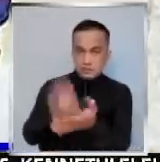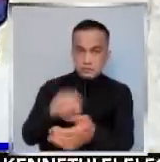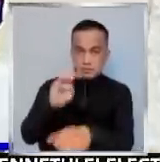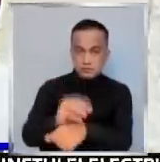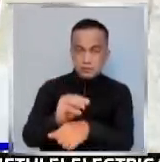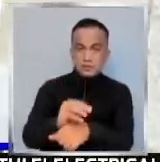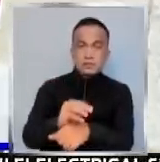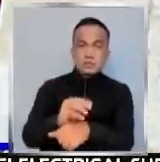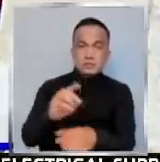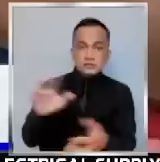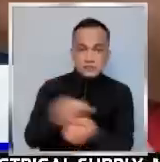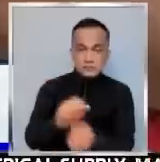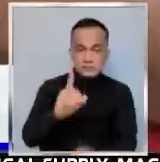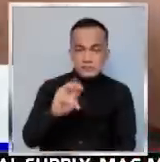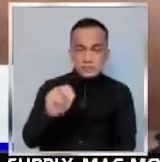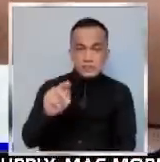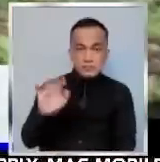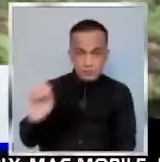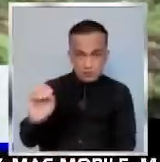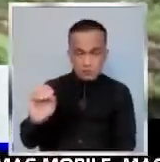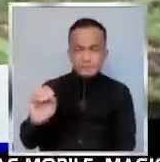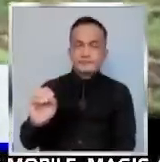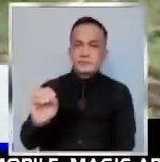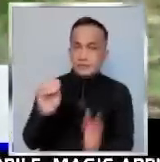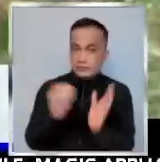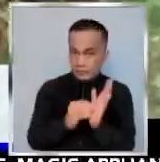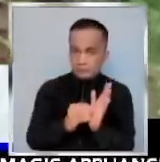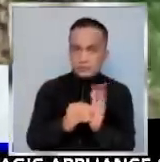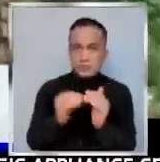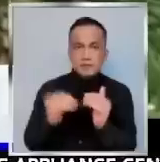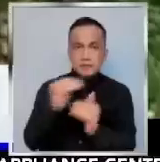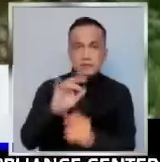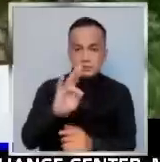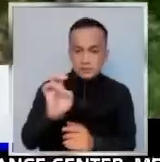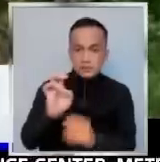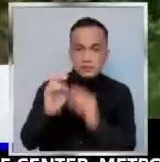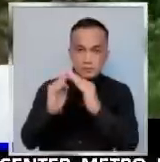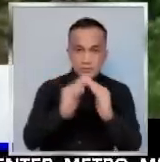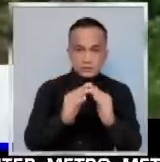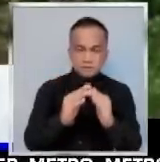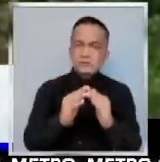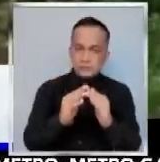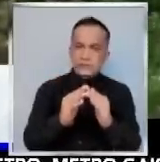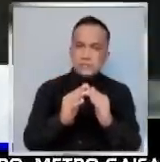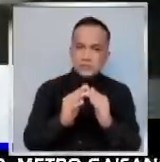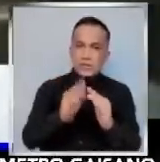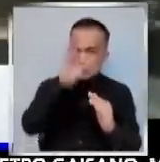Reduction and Management Office o MDRRMO, mahigit 700 bahay ang tuluyang nawasak sa